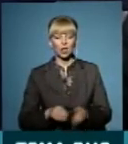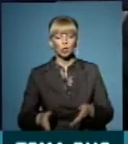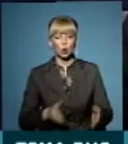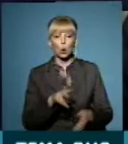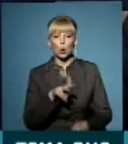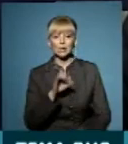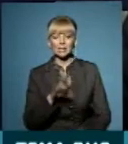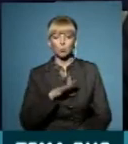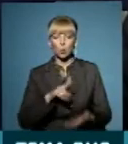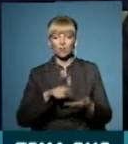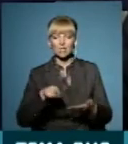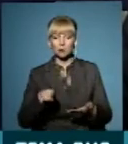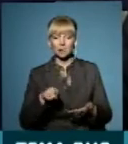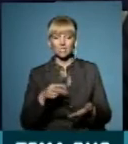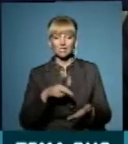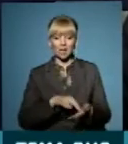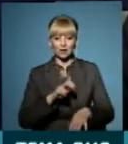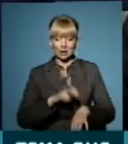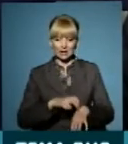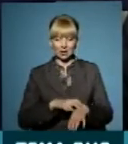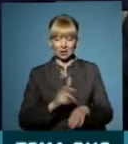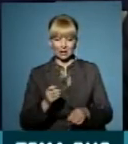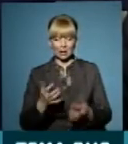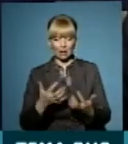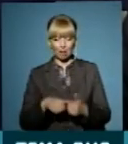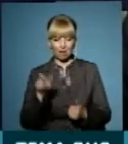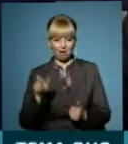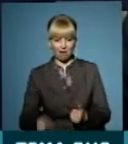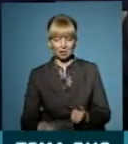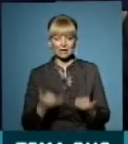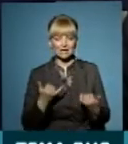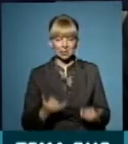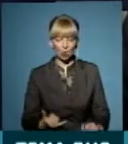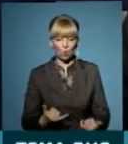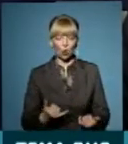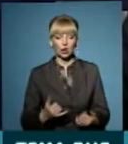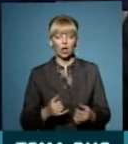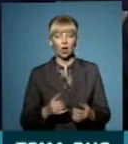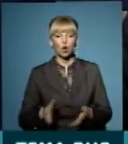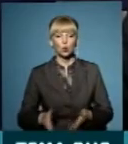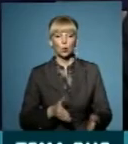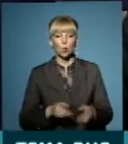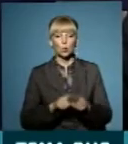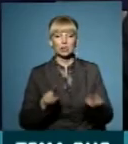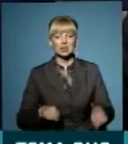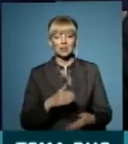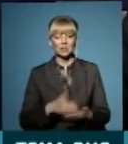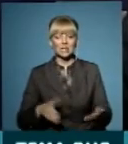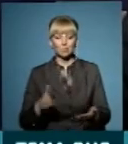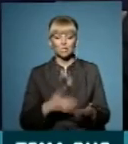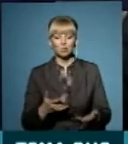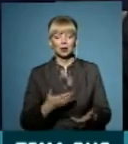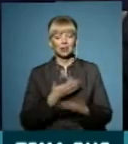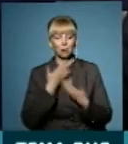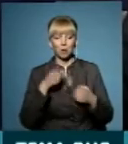була відмітка. Ставили лікар і механік. А на сьогоднішній день дорожні листи відмінені, ми їх перевіряти не